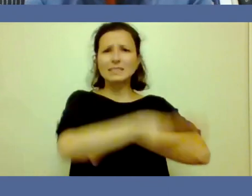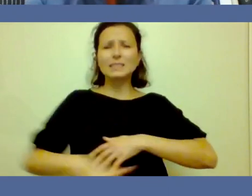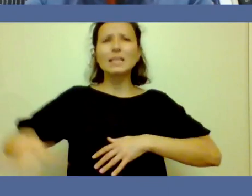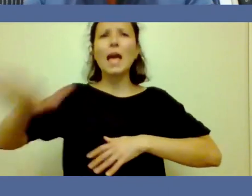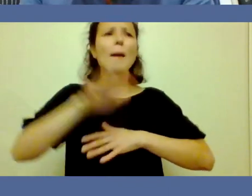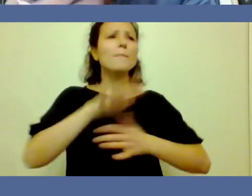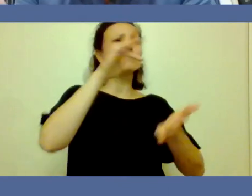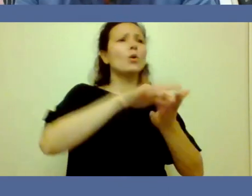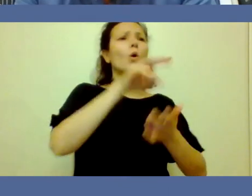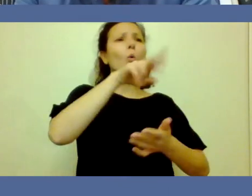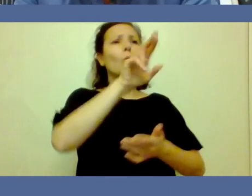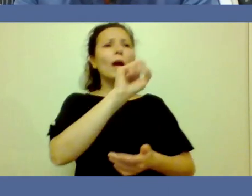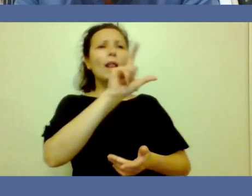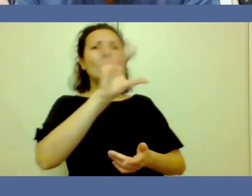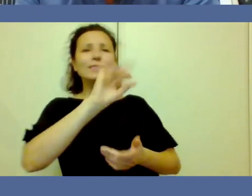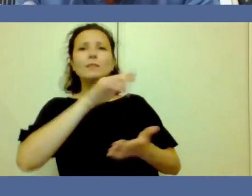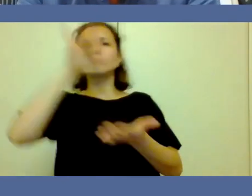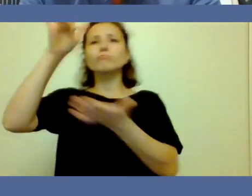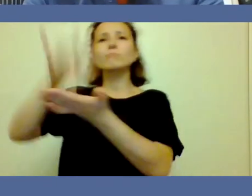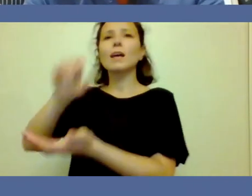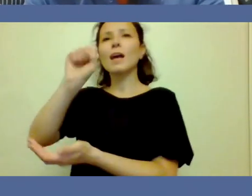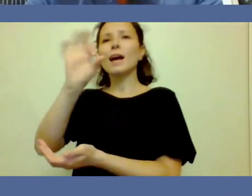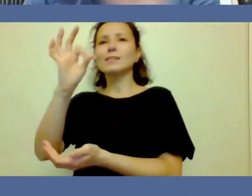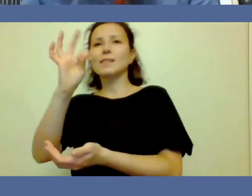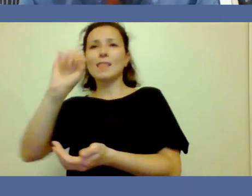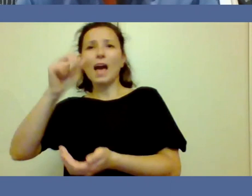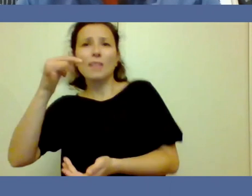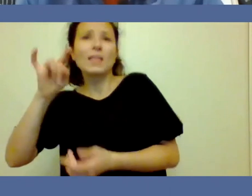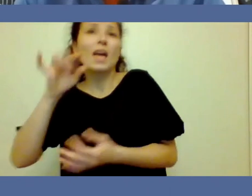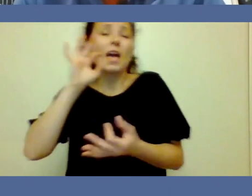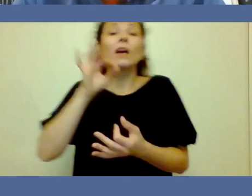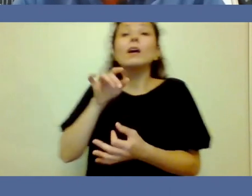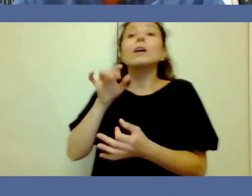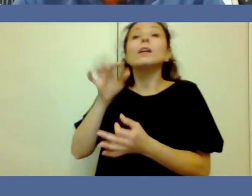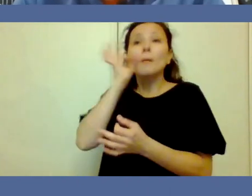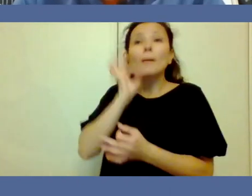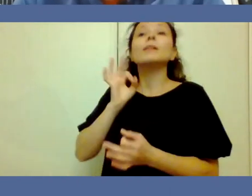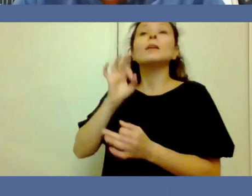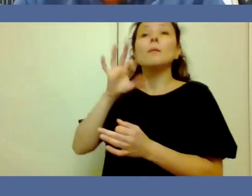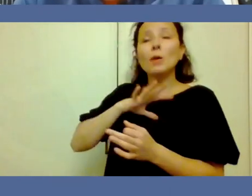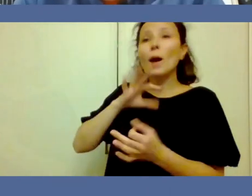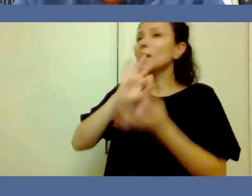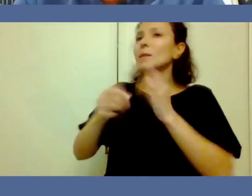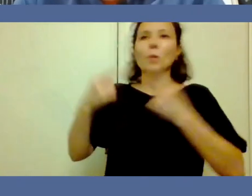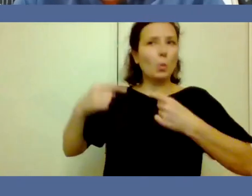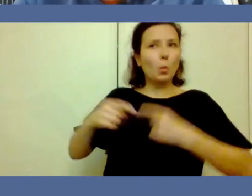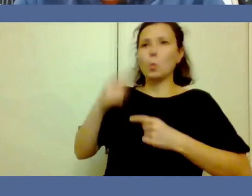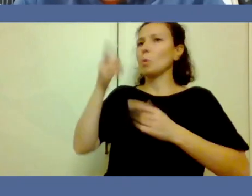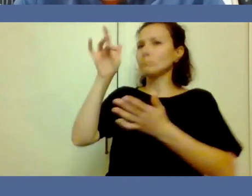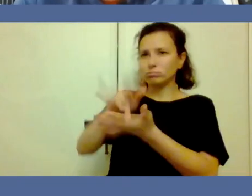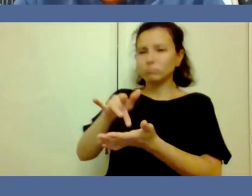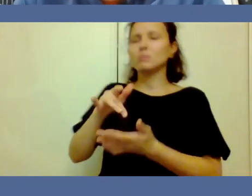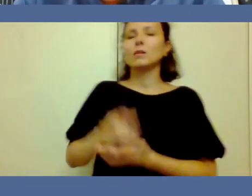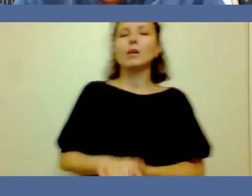Astanę, tak? Teraz się nazywa inaczej. Pani była, a gdyby pani tam nie pojechała? Ale pojechałam, nie wiem, co by było, gdyby.